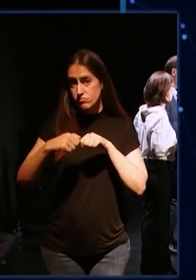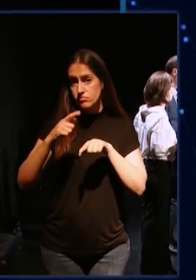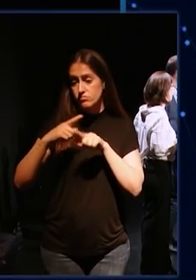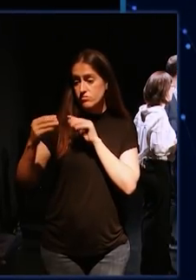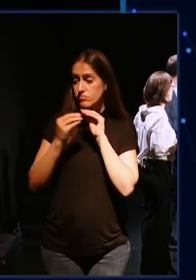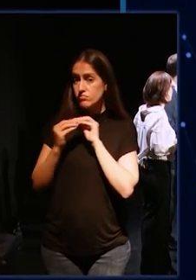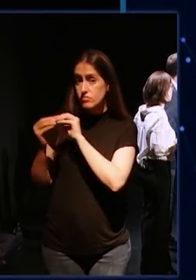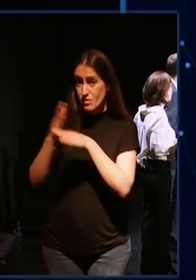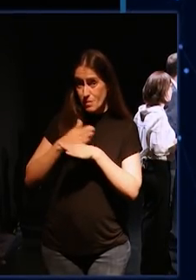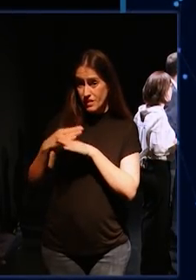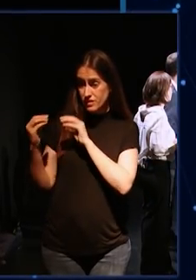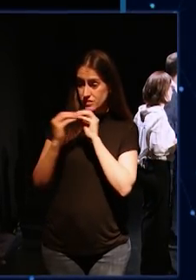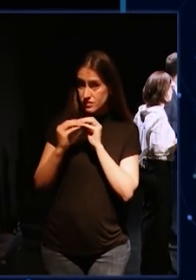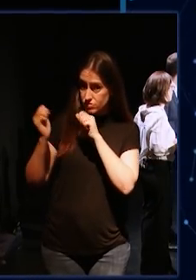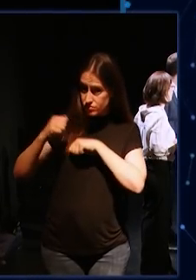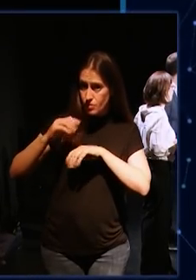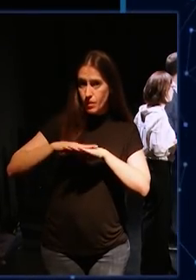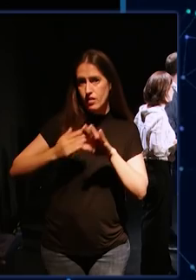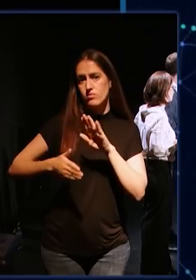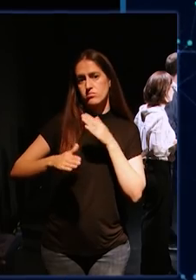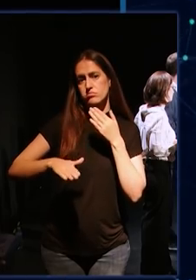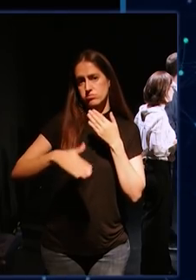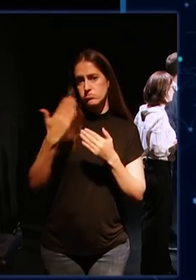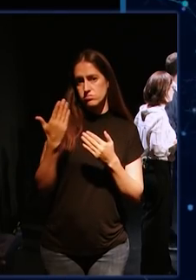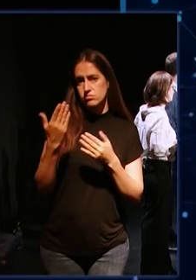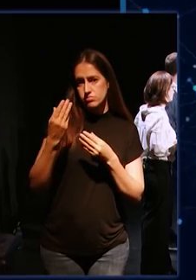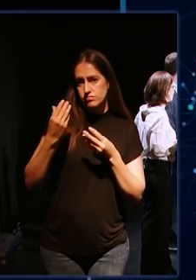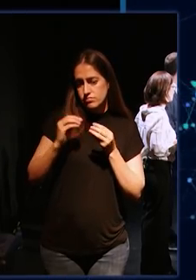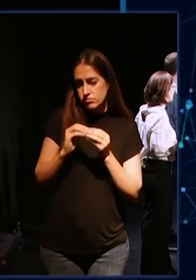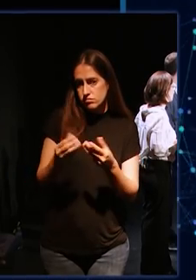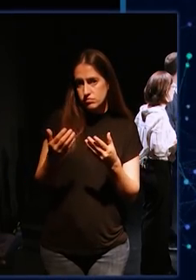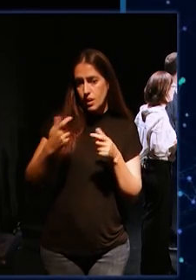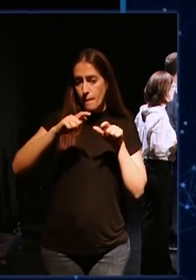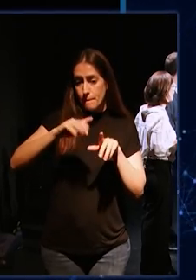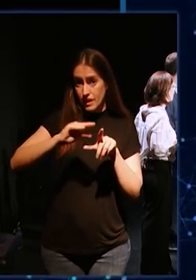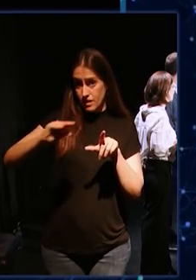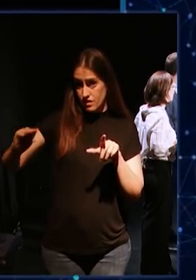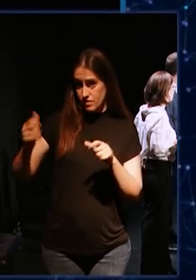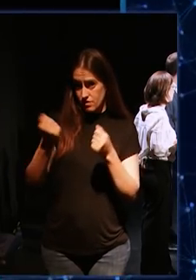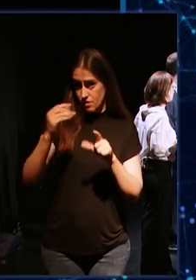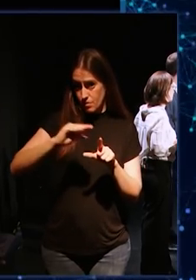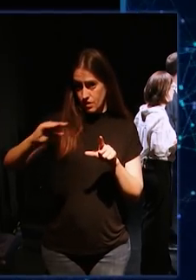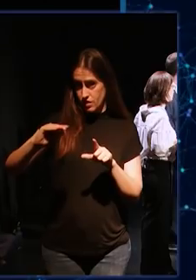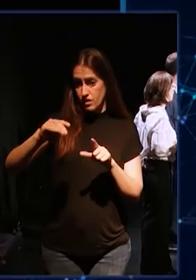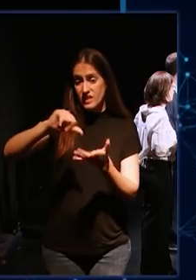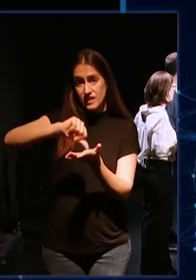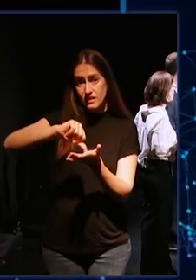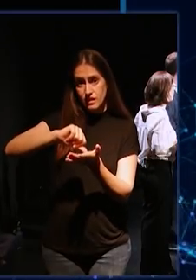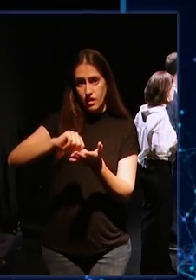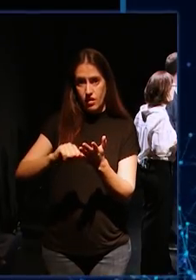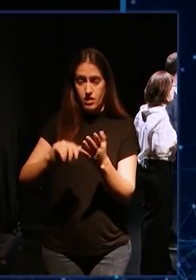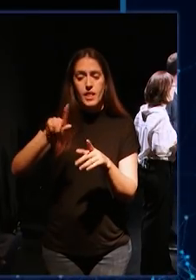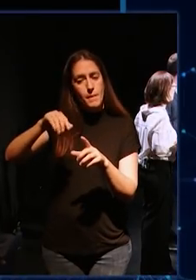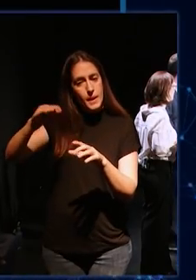partits per poder fer possible solucionar definitivament l'aparcament al centre i en altres barris també, però començarem pel